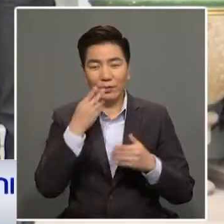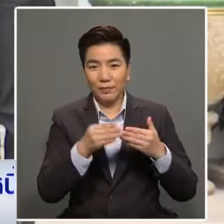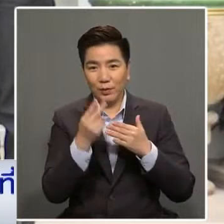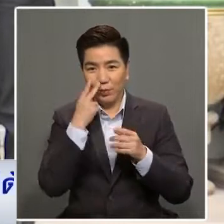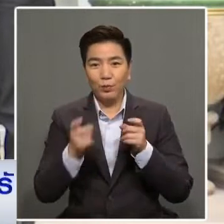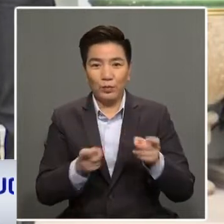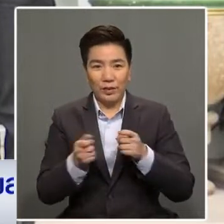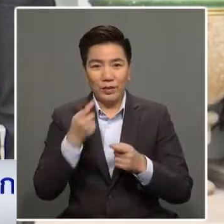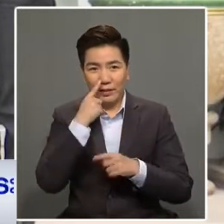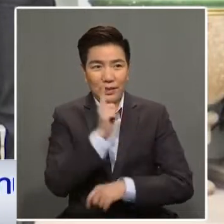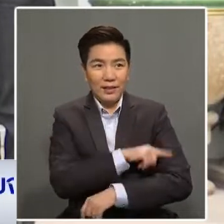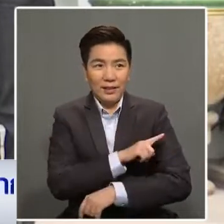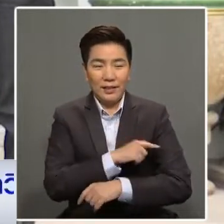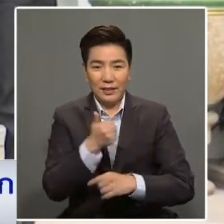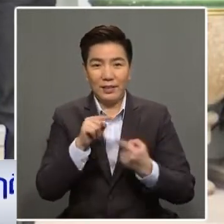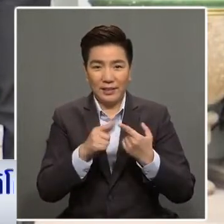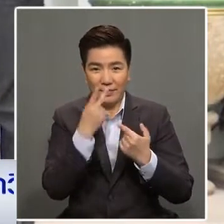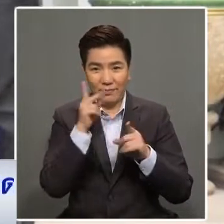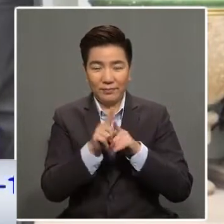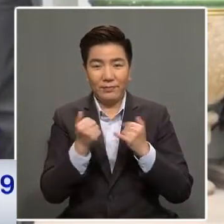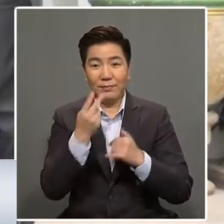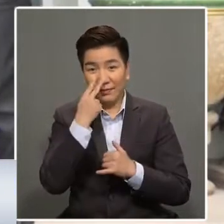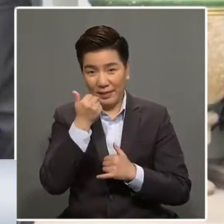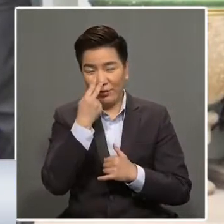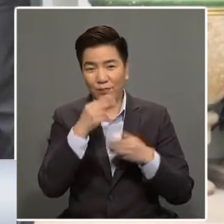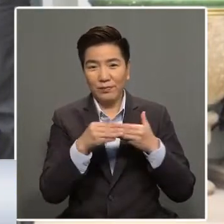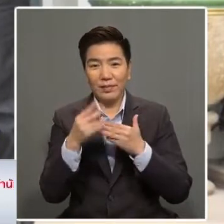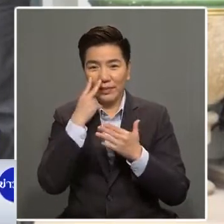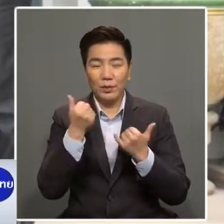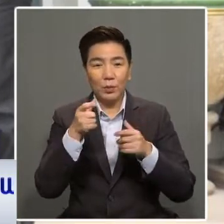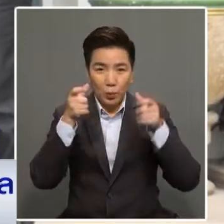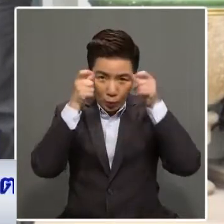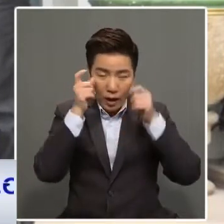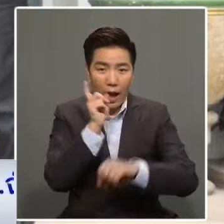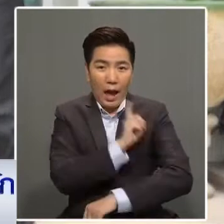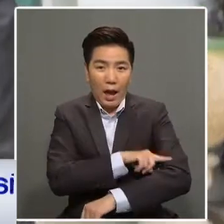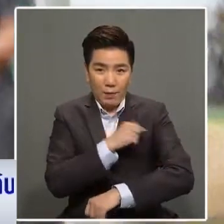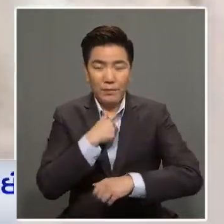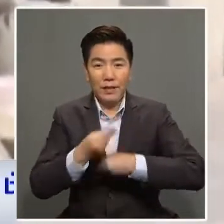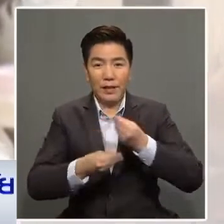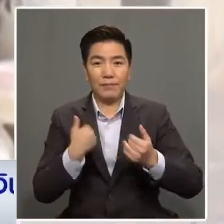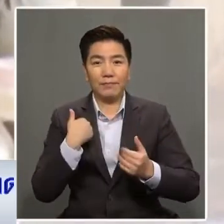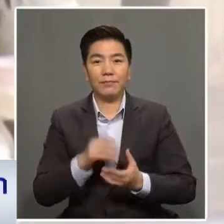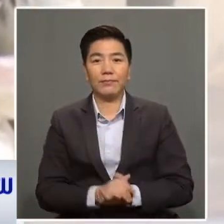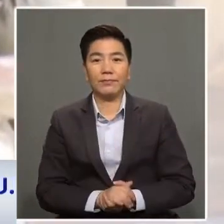ดการครับได้ค่ะขาวขาวแบบผู้การได้ไหมคะมีค่ะมีโคพันธุ์ขาวได้ค่ะมีค่ะ